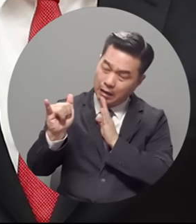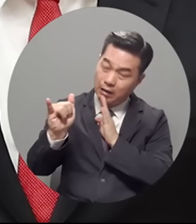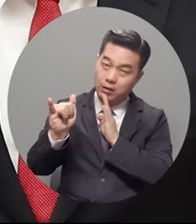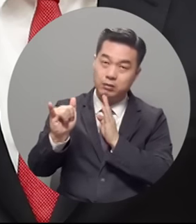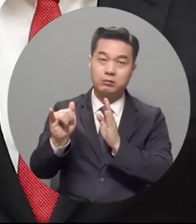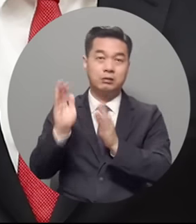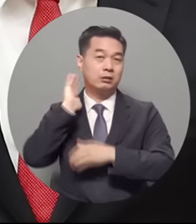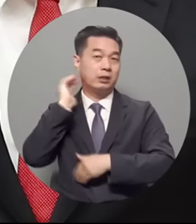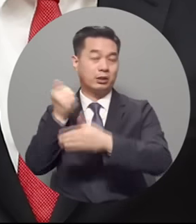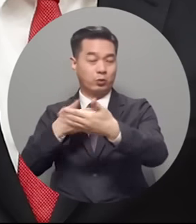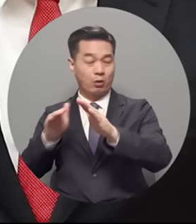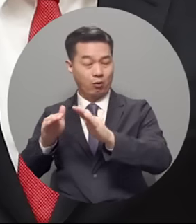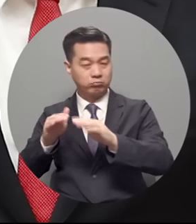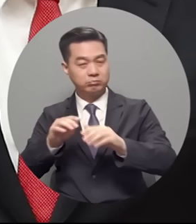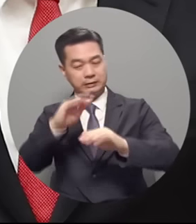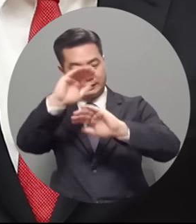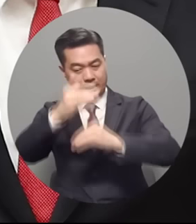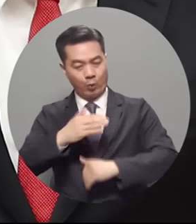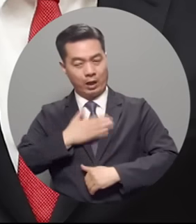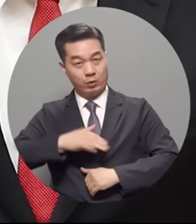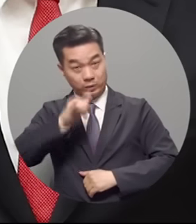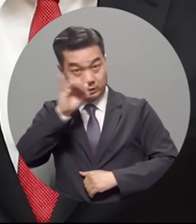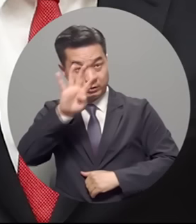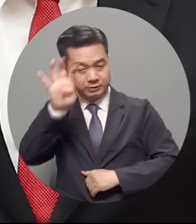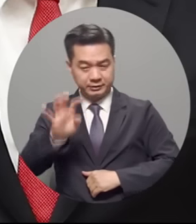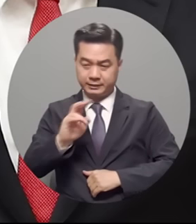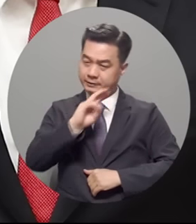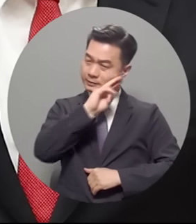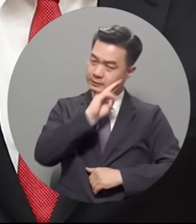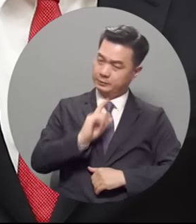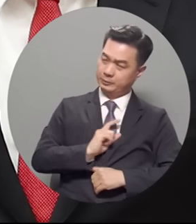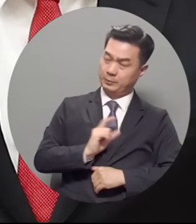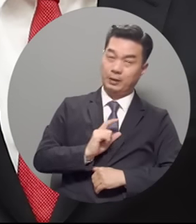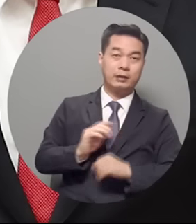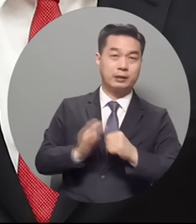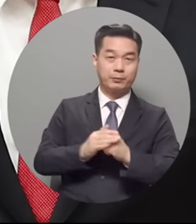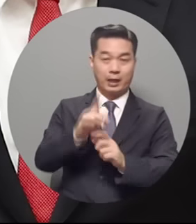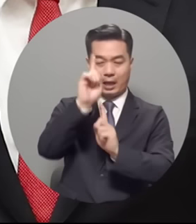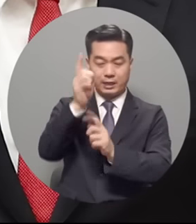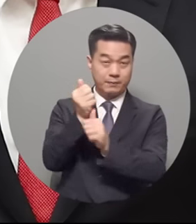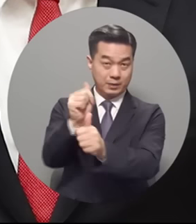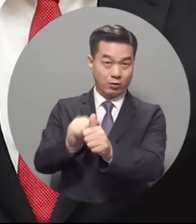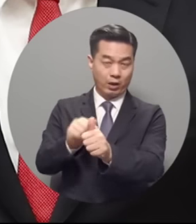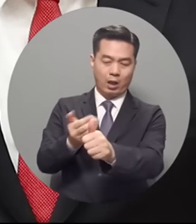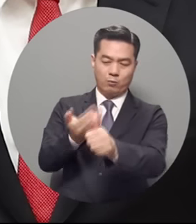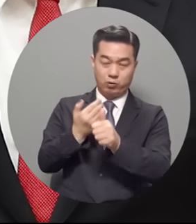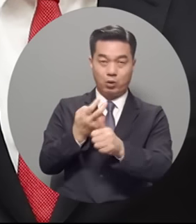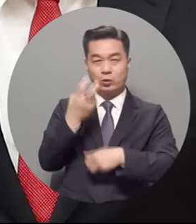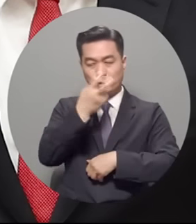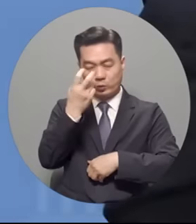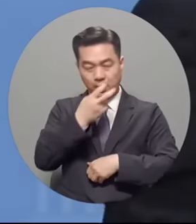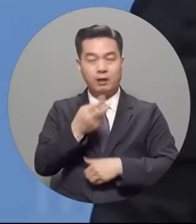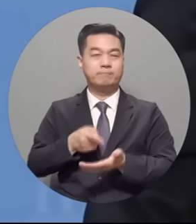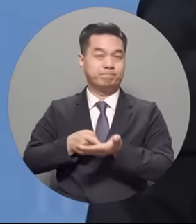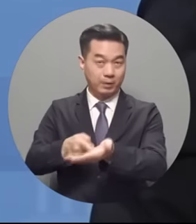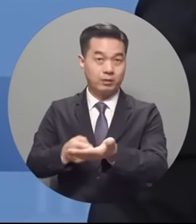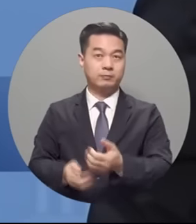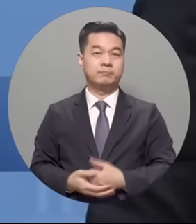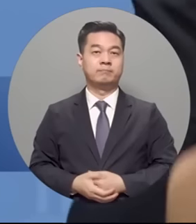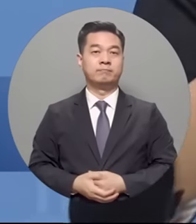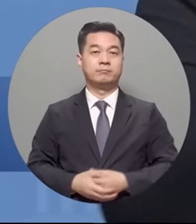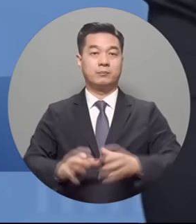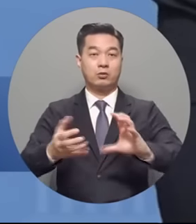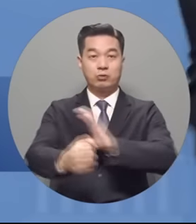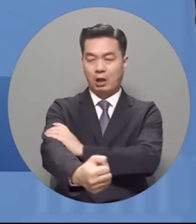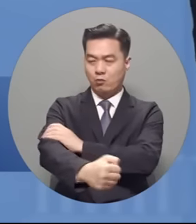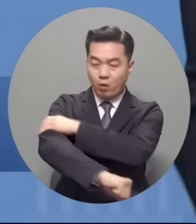통화 내용을 알았는지, 이런 의혹과 관련해 이 비서관을 불러 경위를 조사했는지 등에 대해서도 추궁했습니다. 국가 권력을